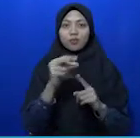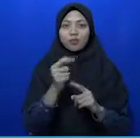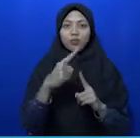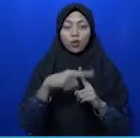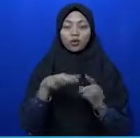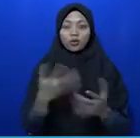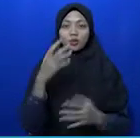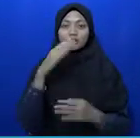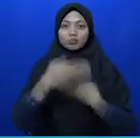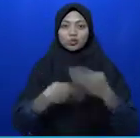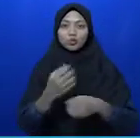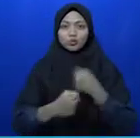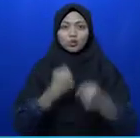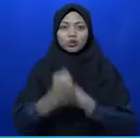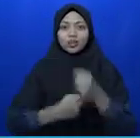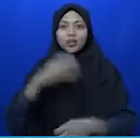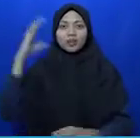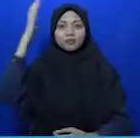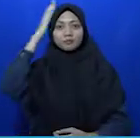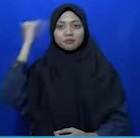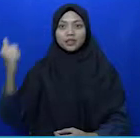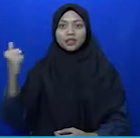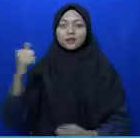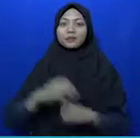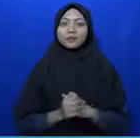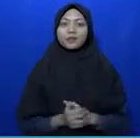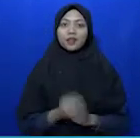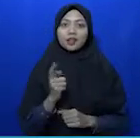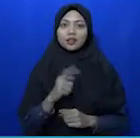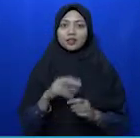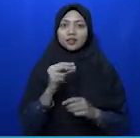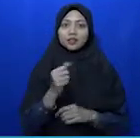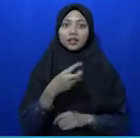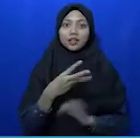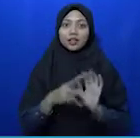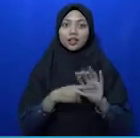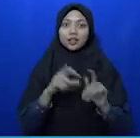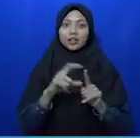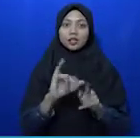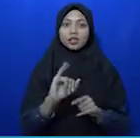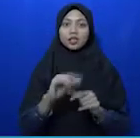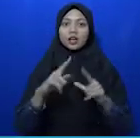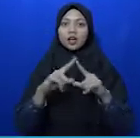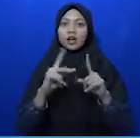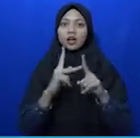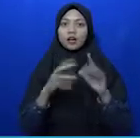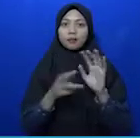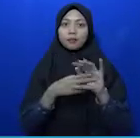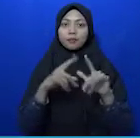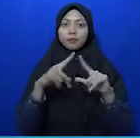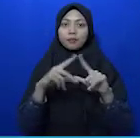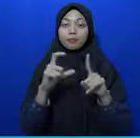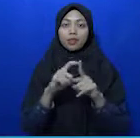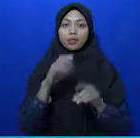adalah Mas Rendy Ahmad Witular. Ini narasumber yang masih sangat